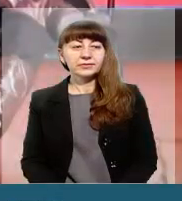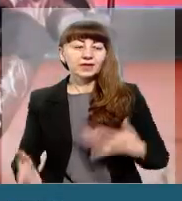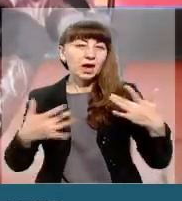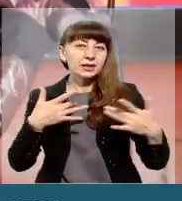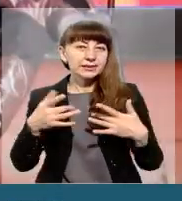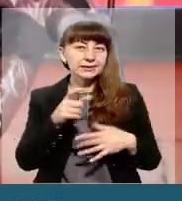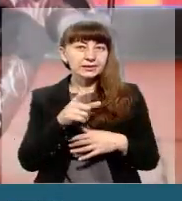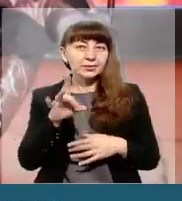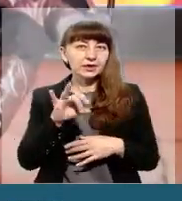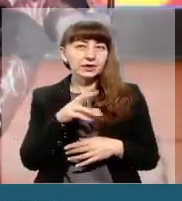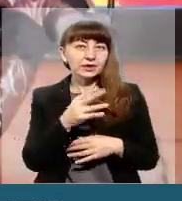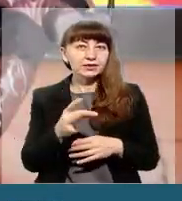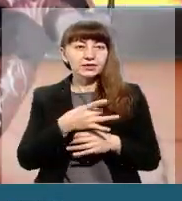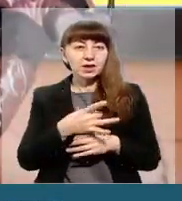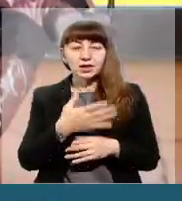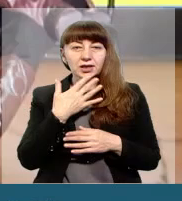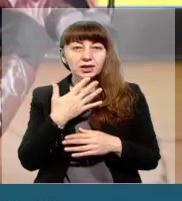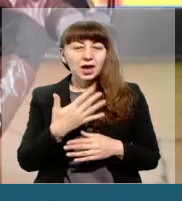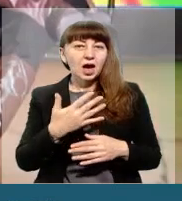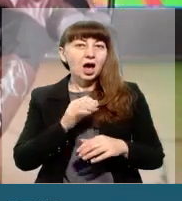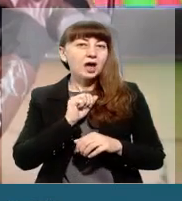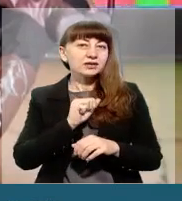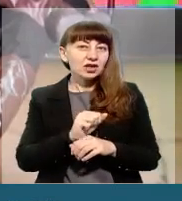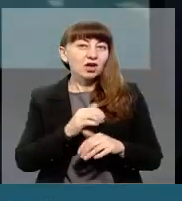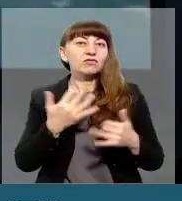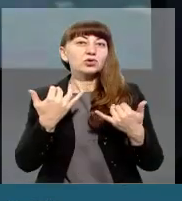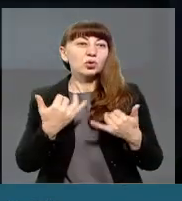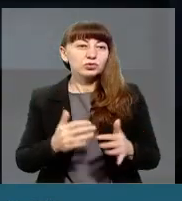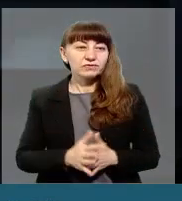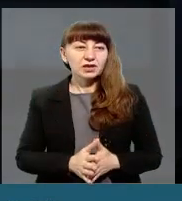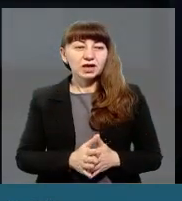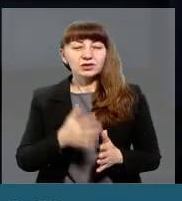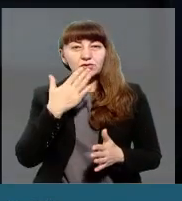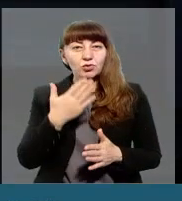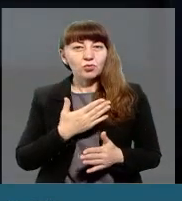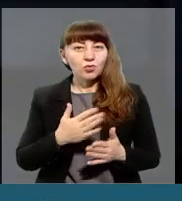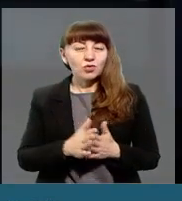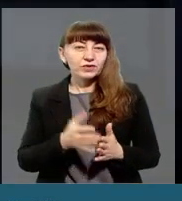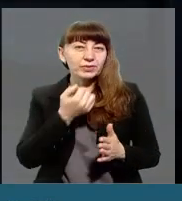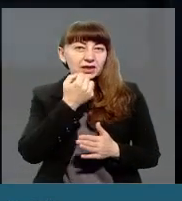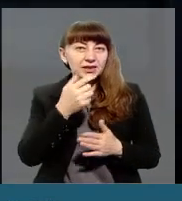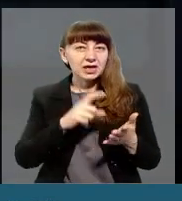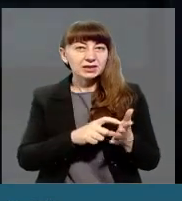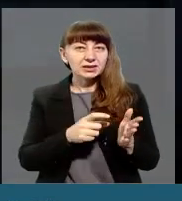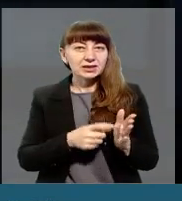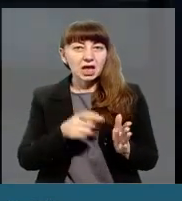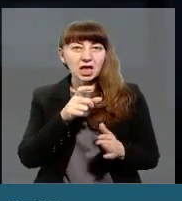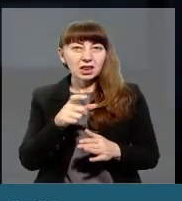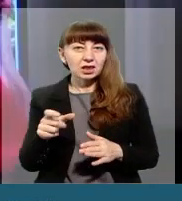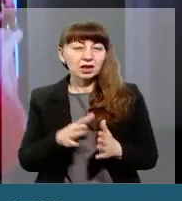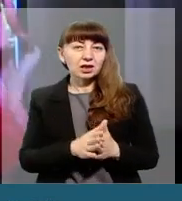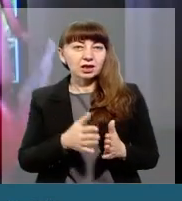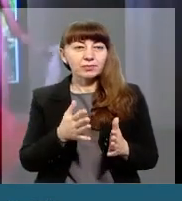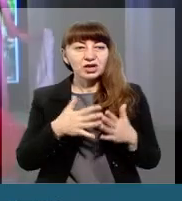Артисты Миндыкаринского района не перестают удивлять и покорять сердца зрителей. Любовь и признание зала для них – главная награда. Сольные